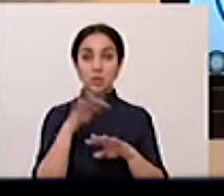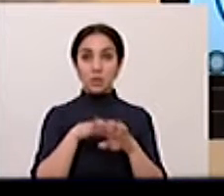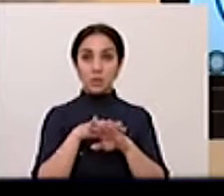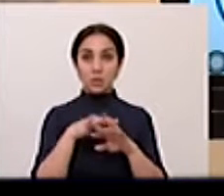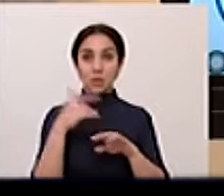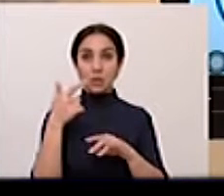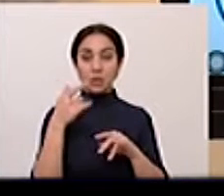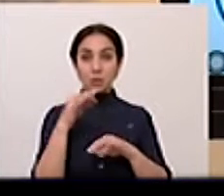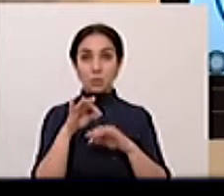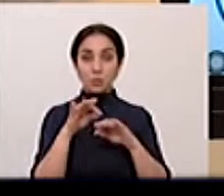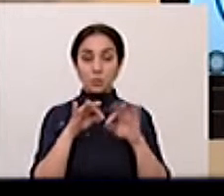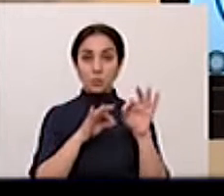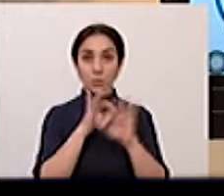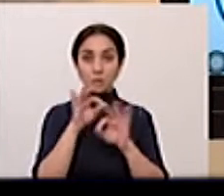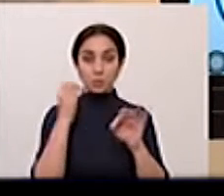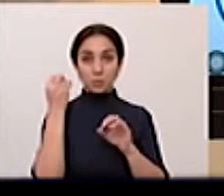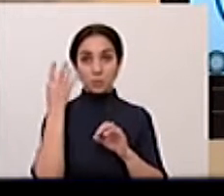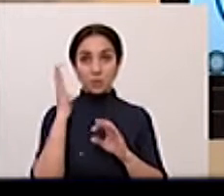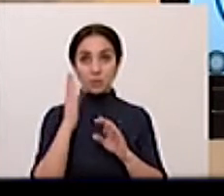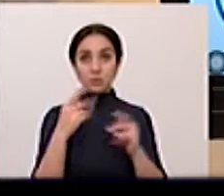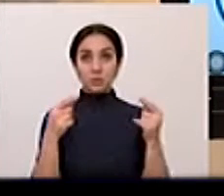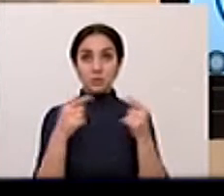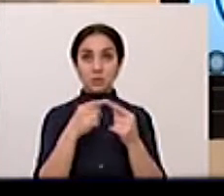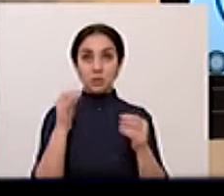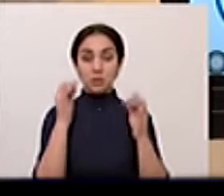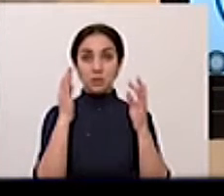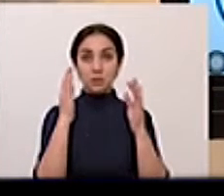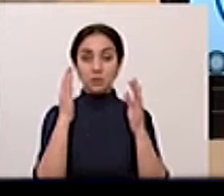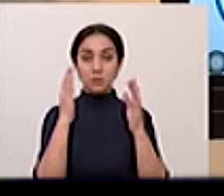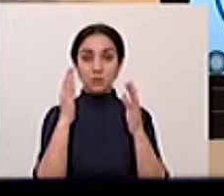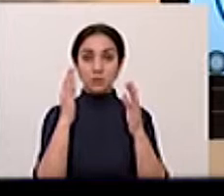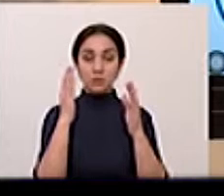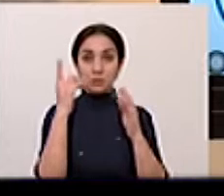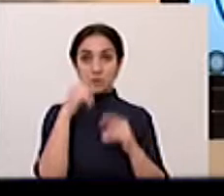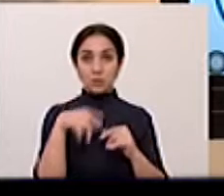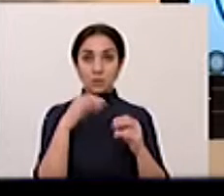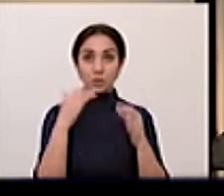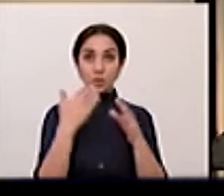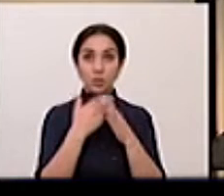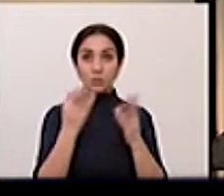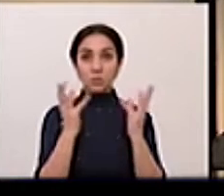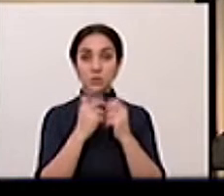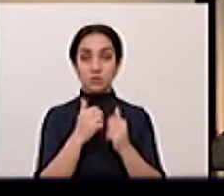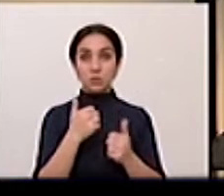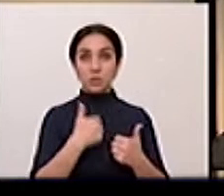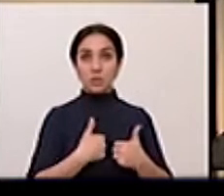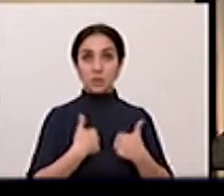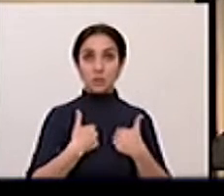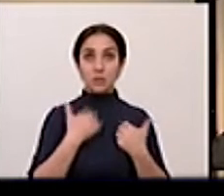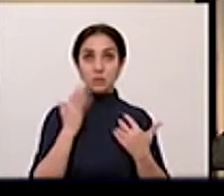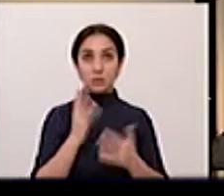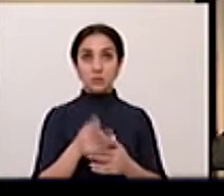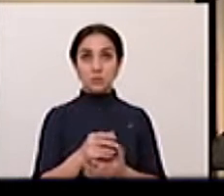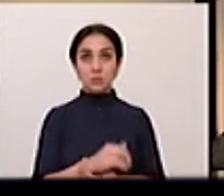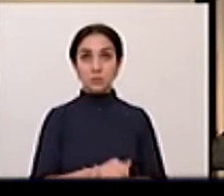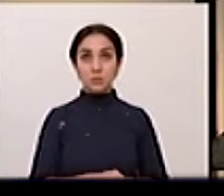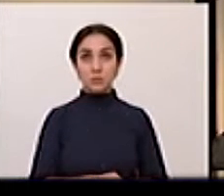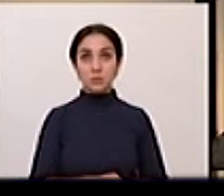kursida bilamiz. Keling, uni aniq integral yordamida hisoblashga harakat qilaylik. Demak,